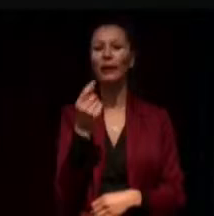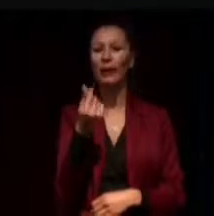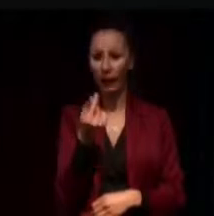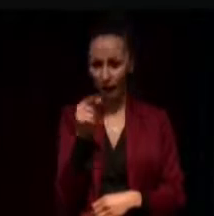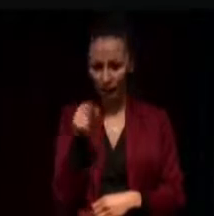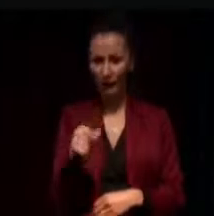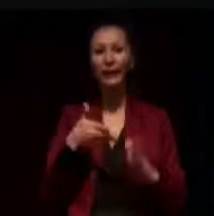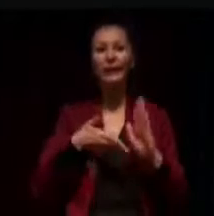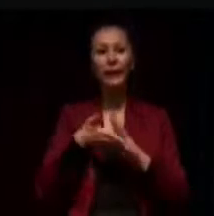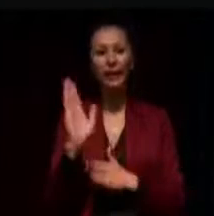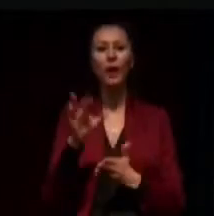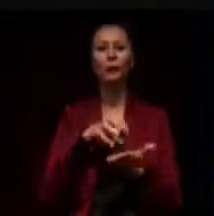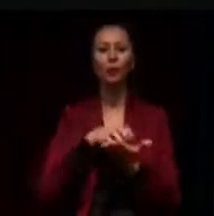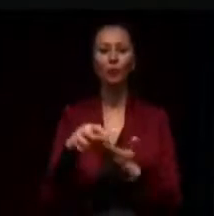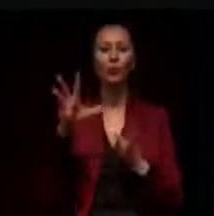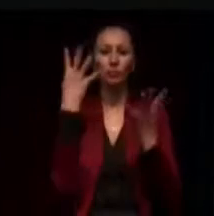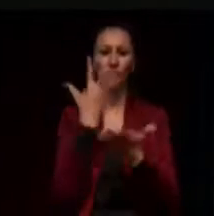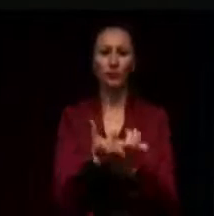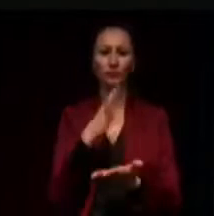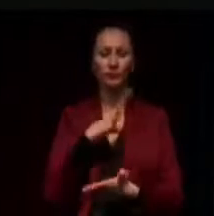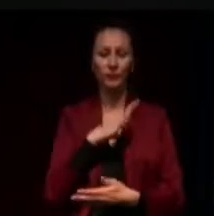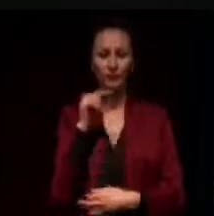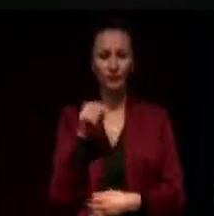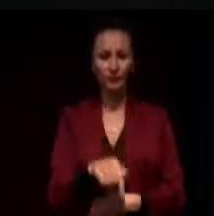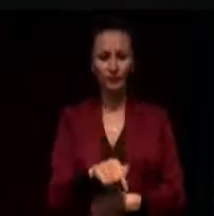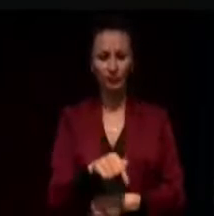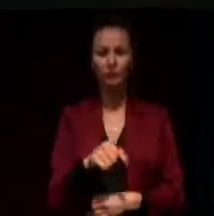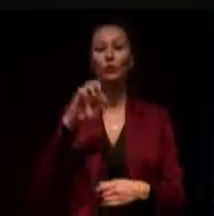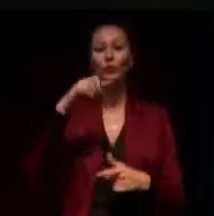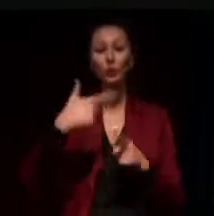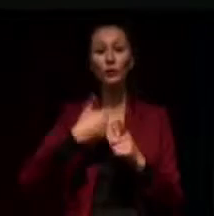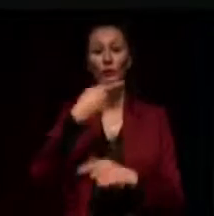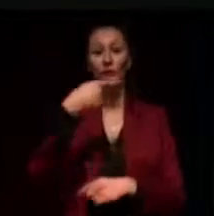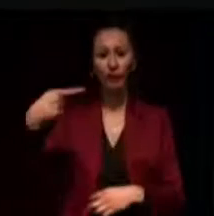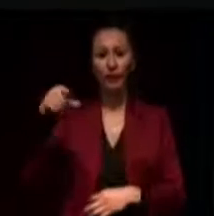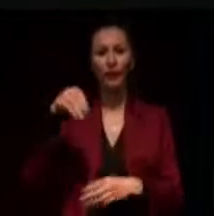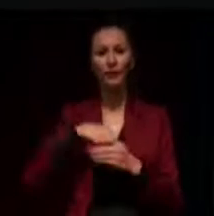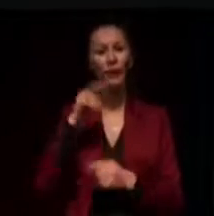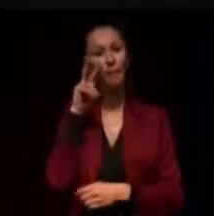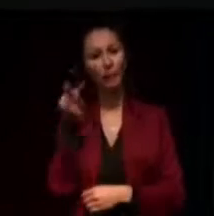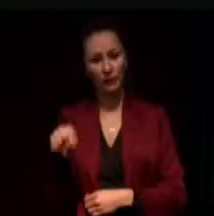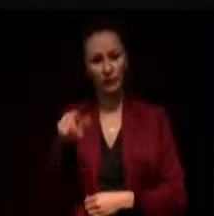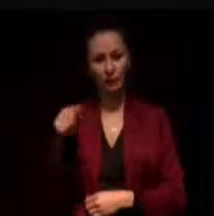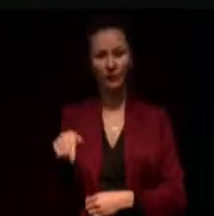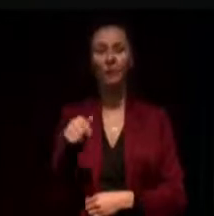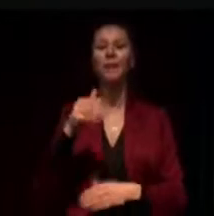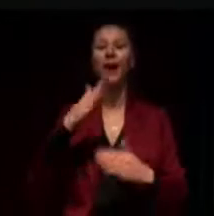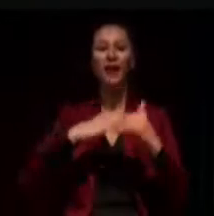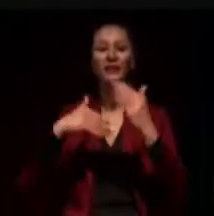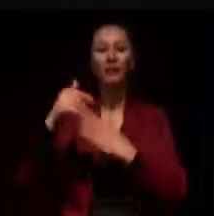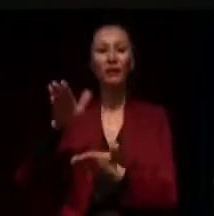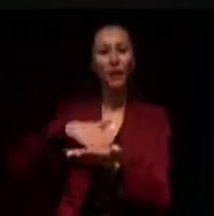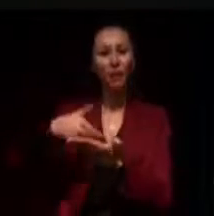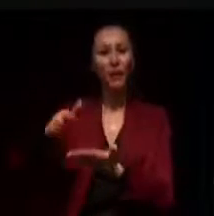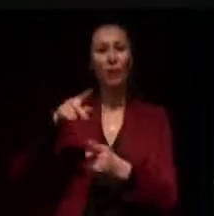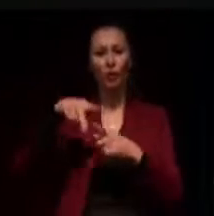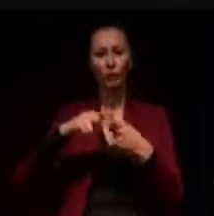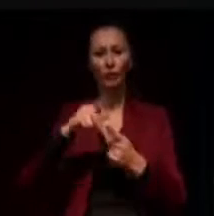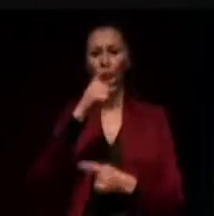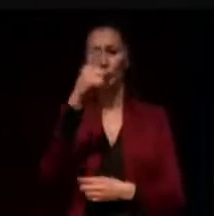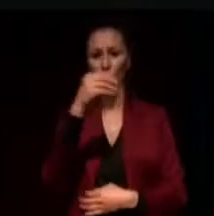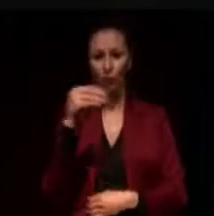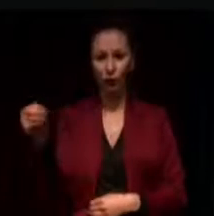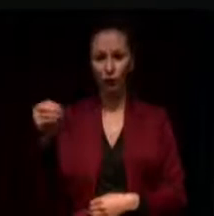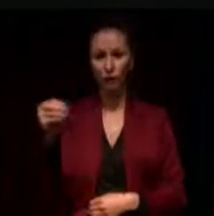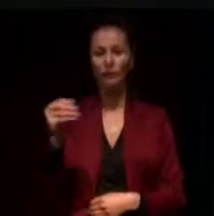9 milyar liralık gider bütçesinde yer almaktadır. Projelere ayrılan ödeklere de baktığımızda asfalt kaplama ve onarıma